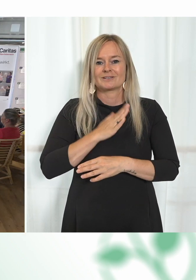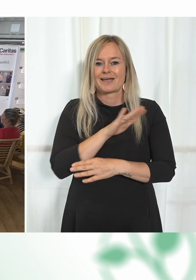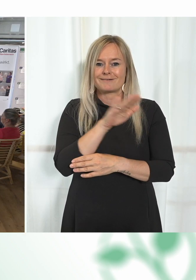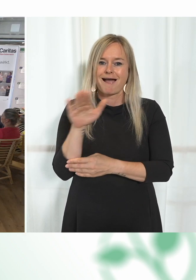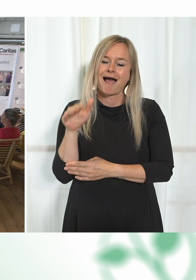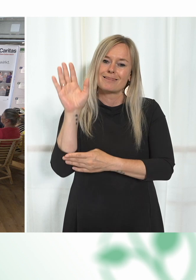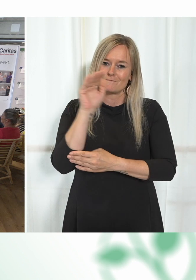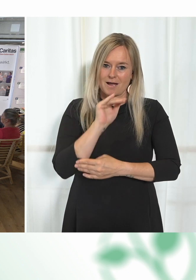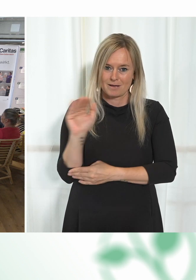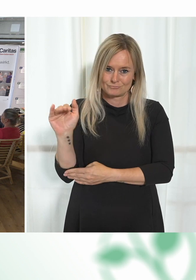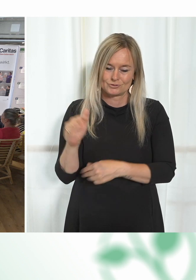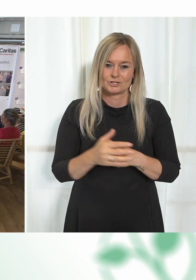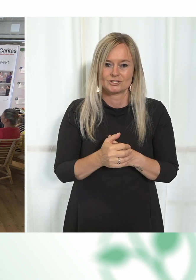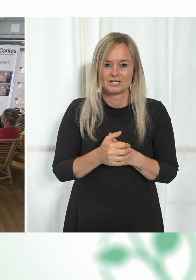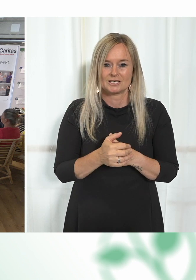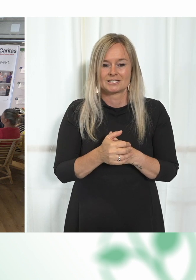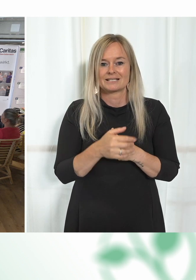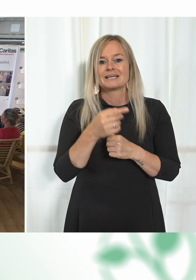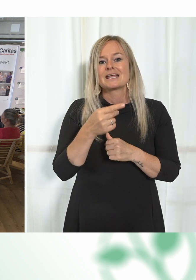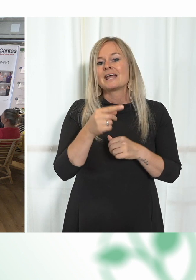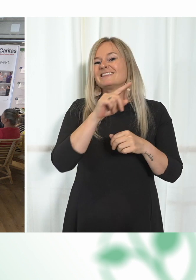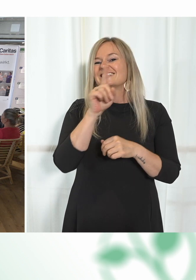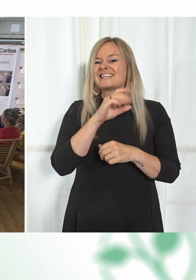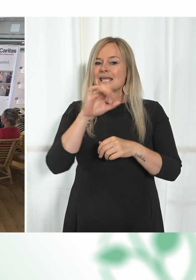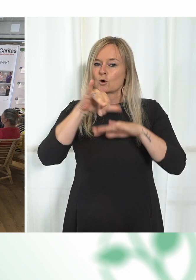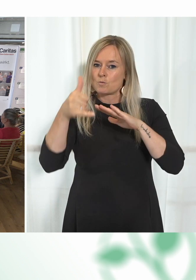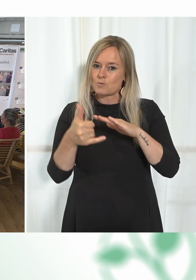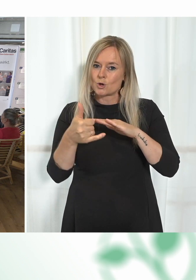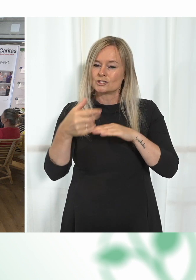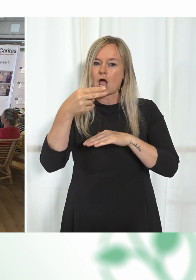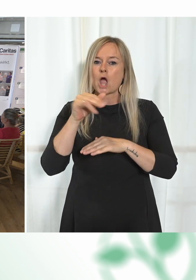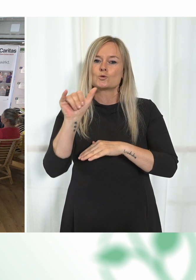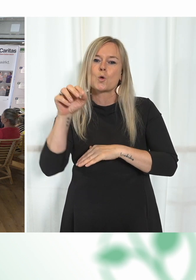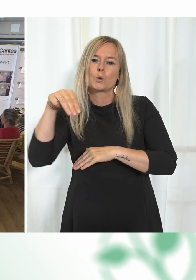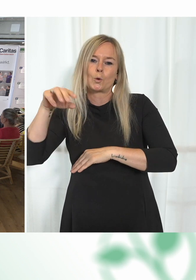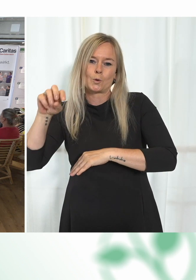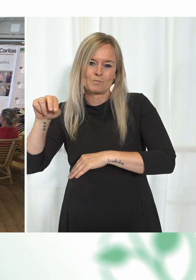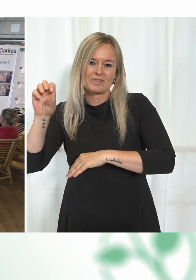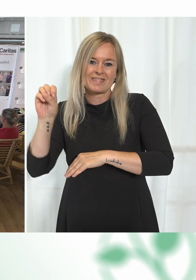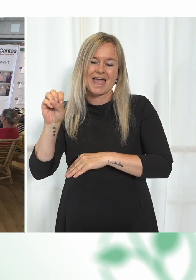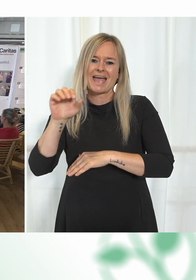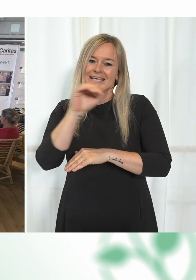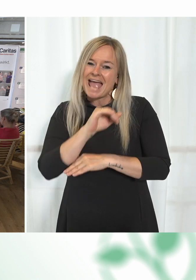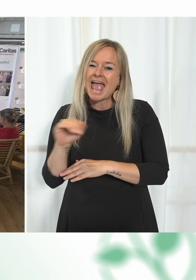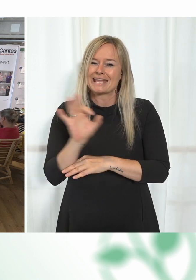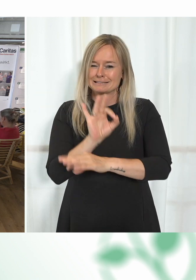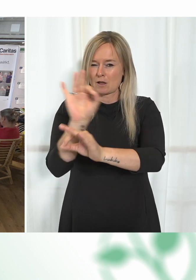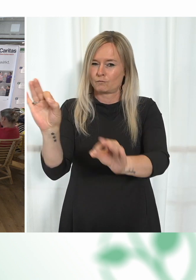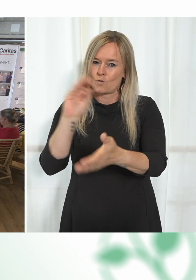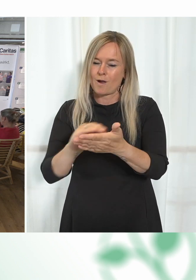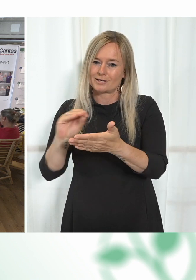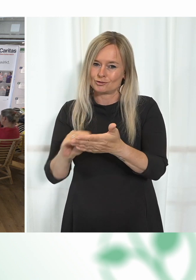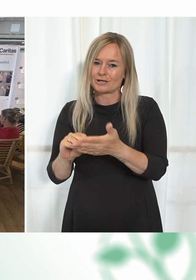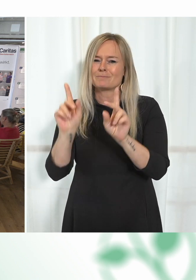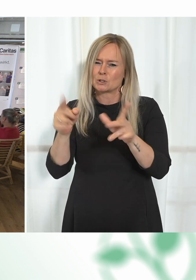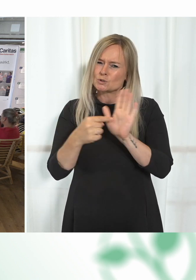diese Zero Project Hymne ist extra für Zero Project geschrieben worden und soll das bezeichnen und zeigen, was wir erreichen wollen,